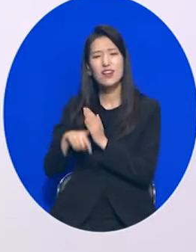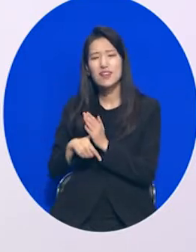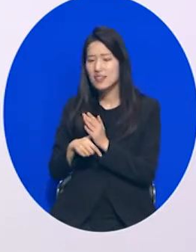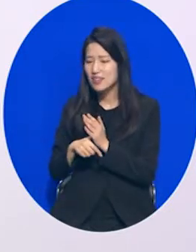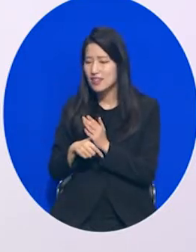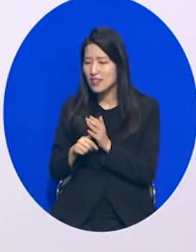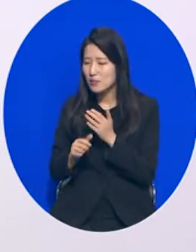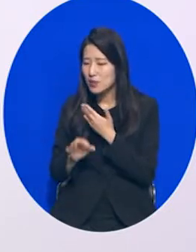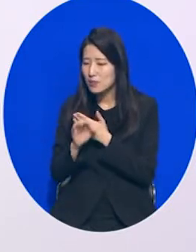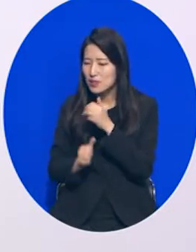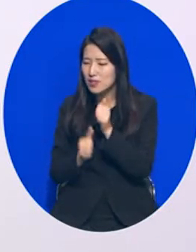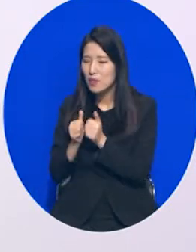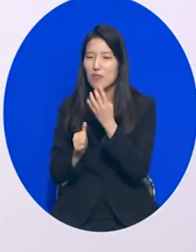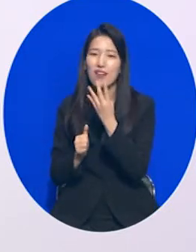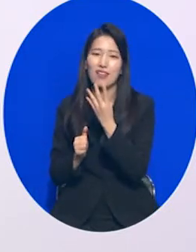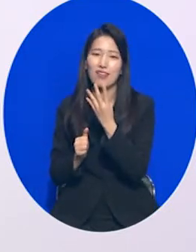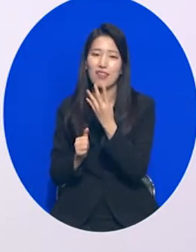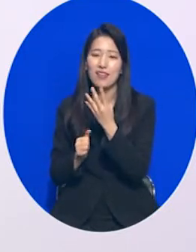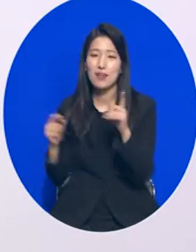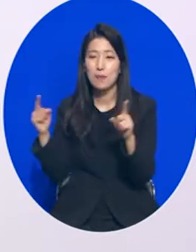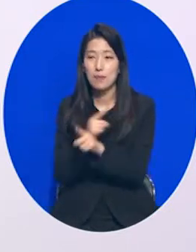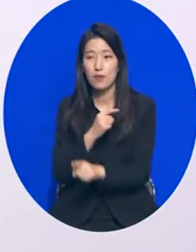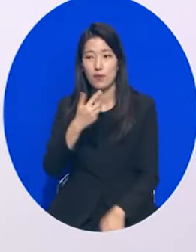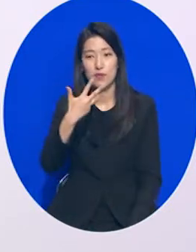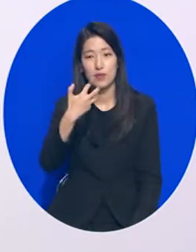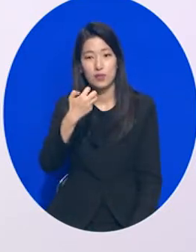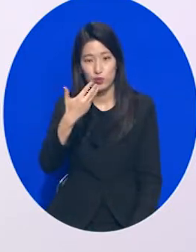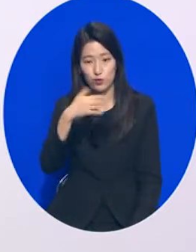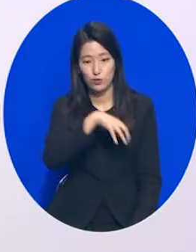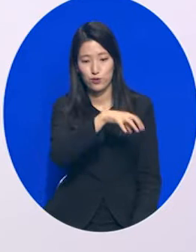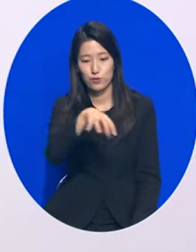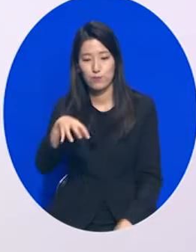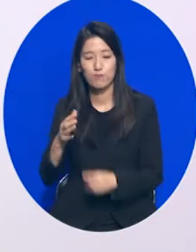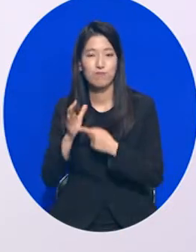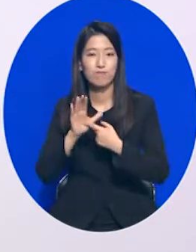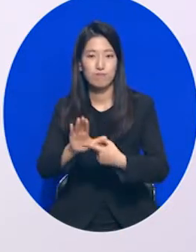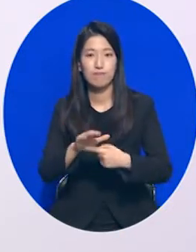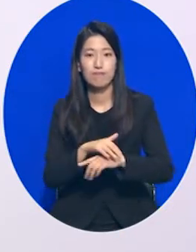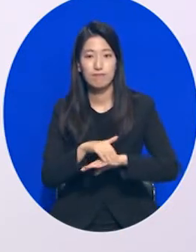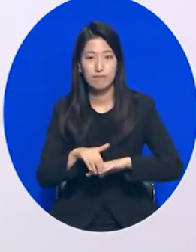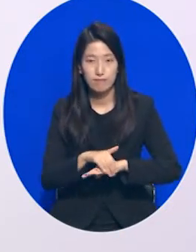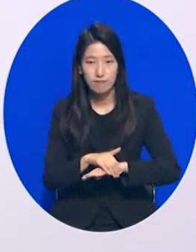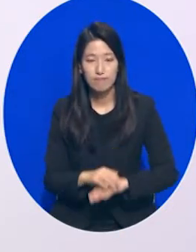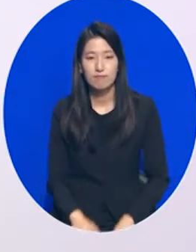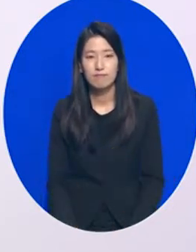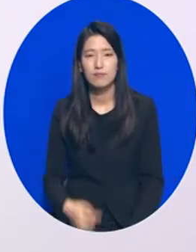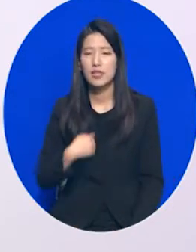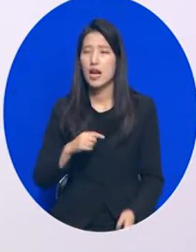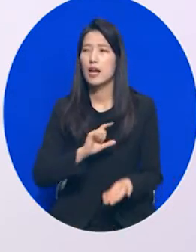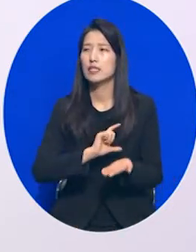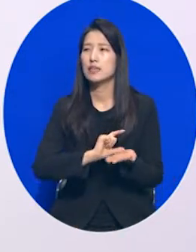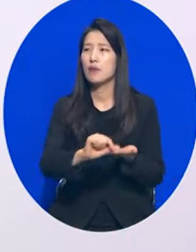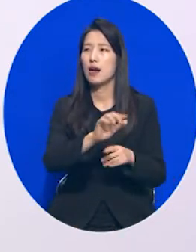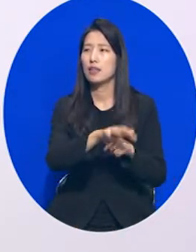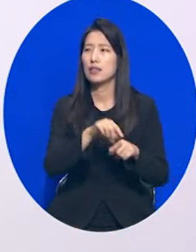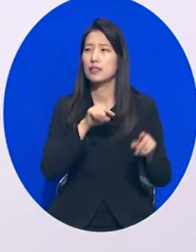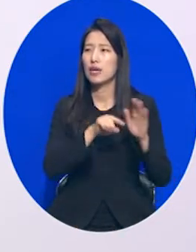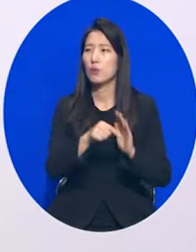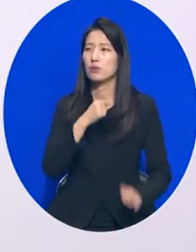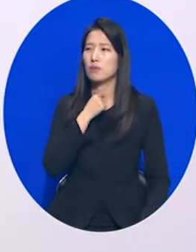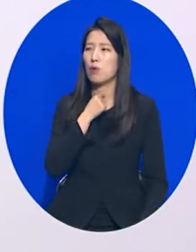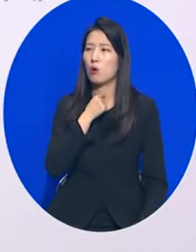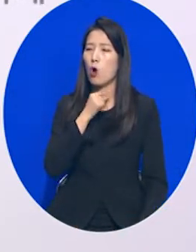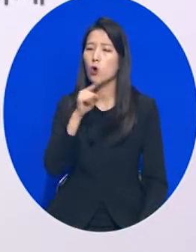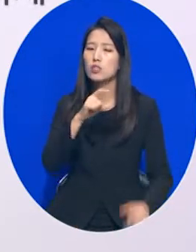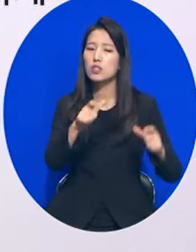기존 4개에서 89개 시군으로 확대 제공합니다. 귀농귀촌 희망자가 귀농귀촌 누리집에 원하는 지역